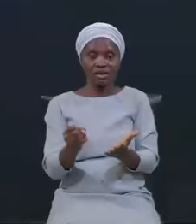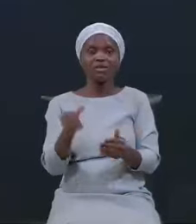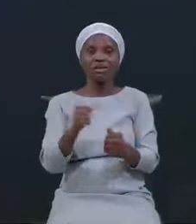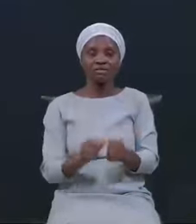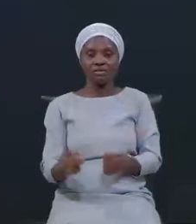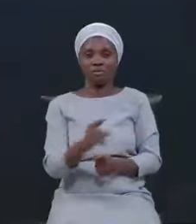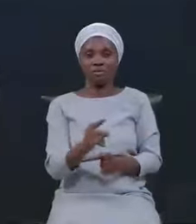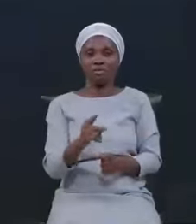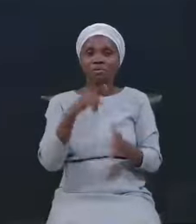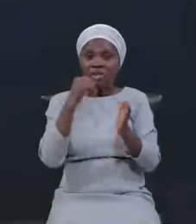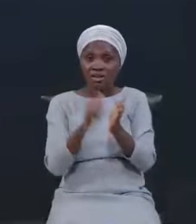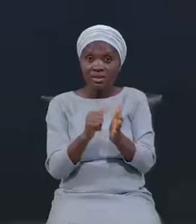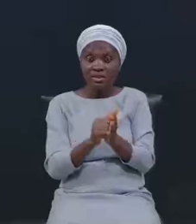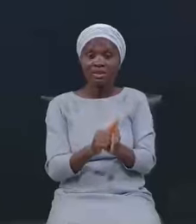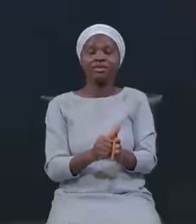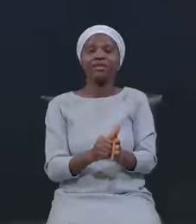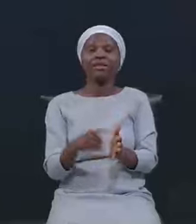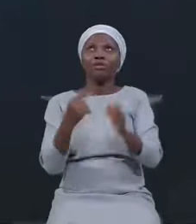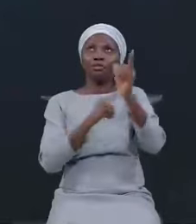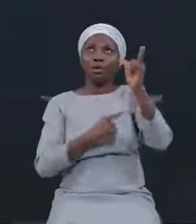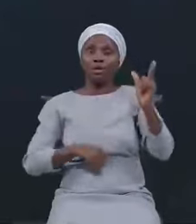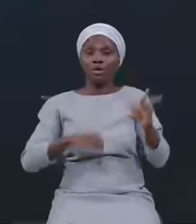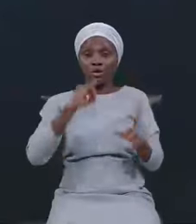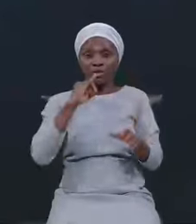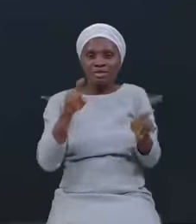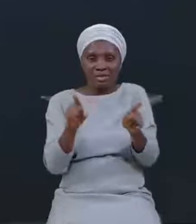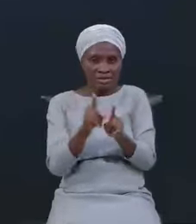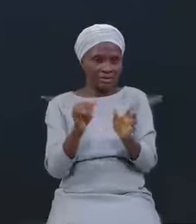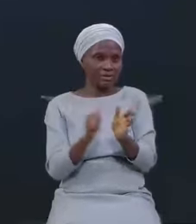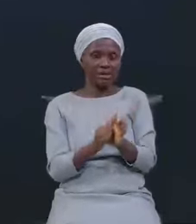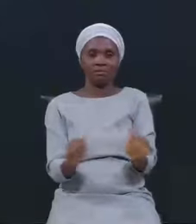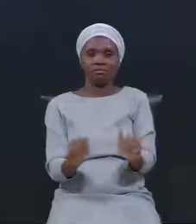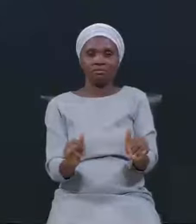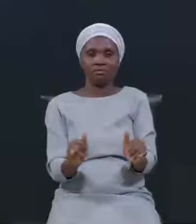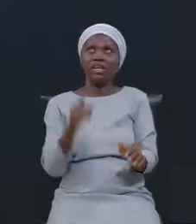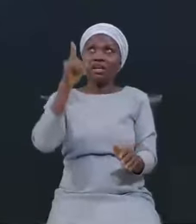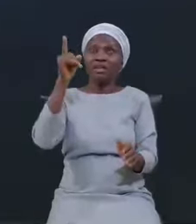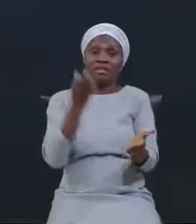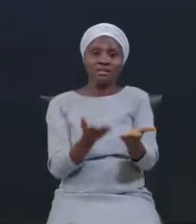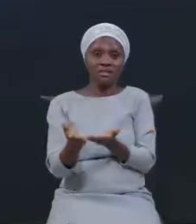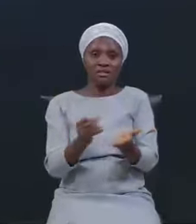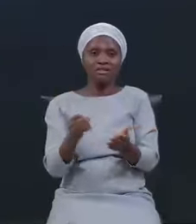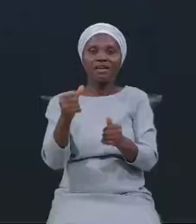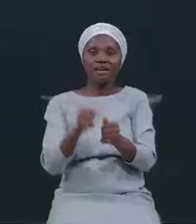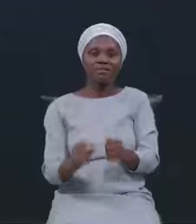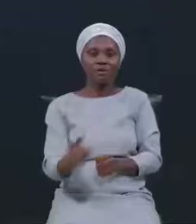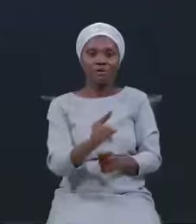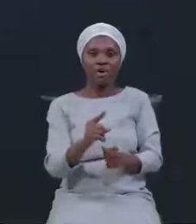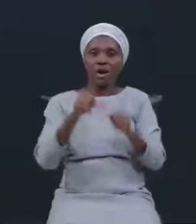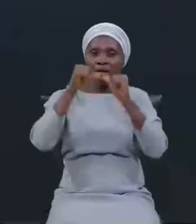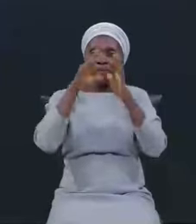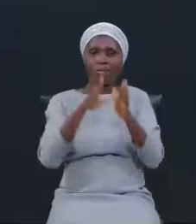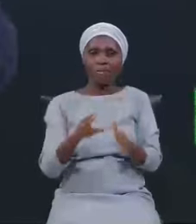Il sert tout le monde. Il bénit tout le monde. Et toute bonne chose dont nous avons besoin,